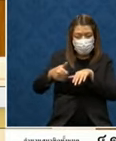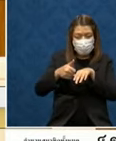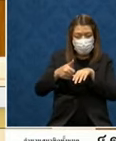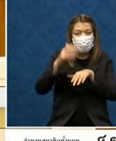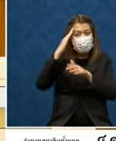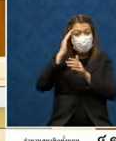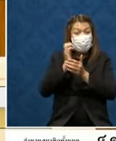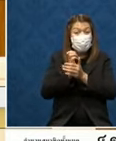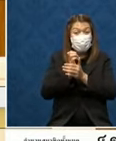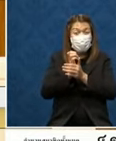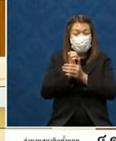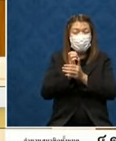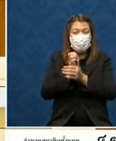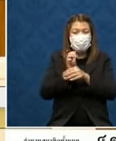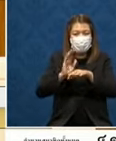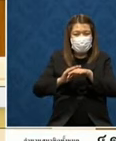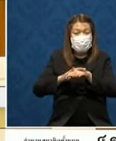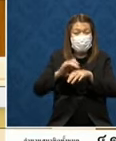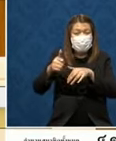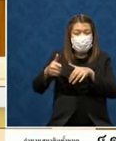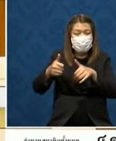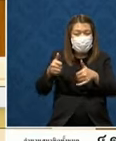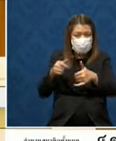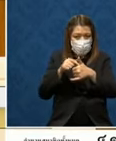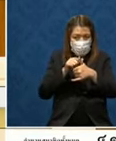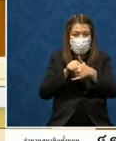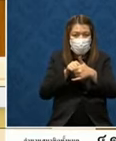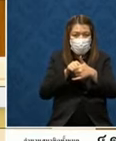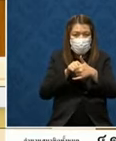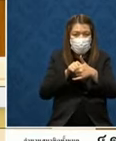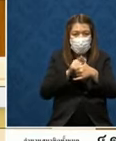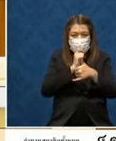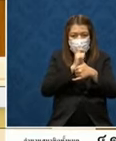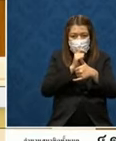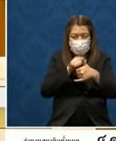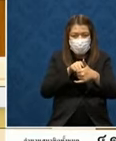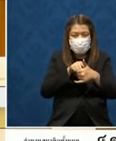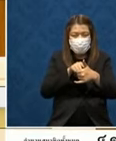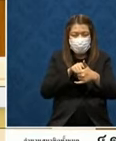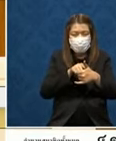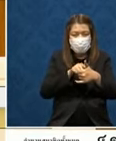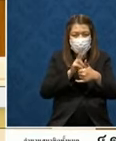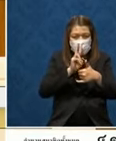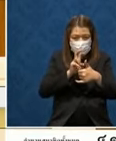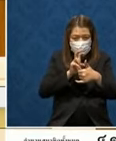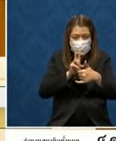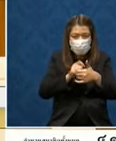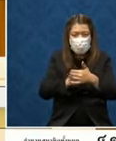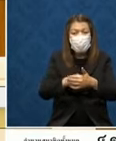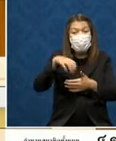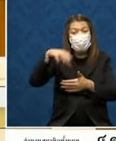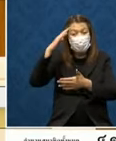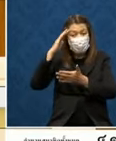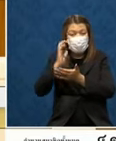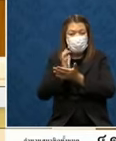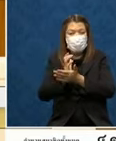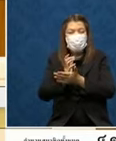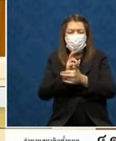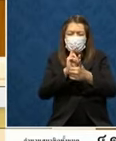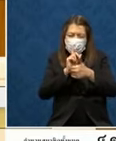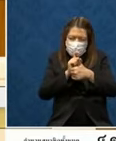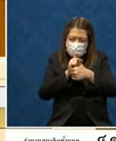สวนกองบัญชาการชปศนะครับกองบัญชาการตำรวจนครบาลและกองบัญชาการปราบปรามยาเสพติดได้มีการสืบ